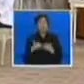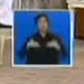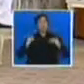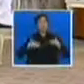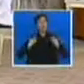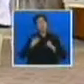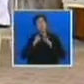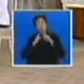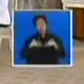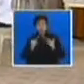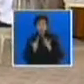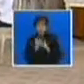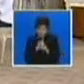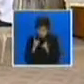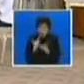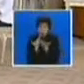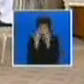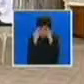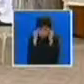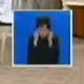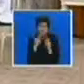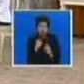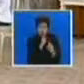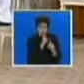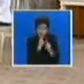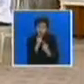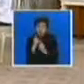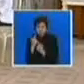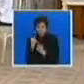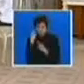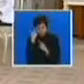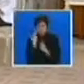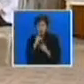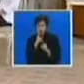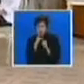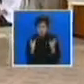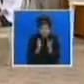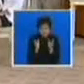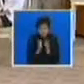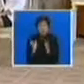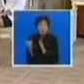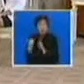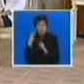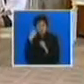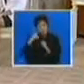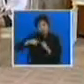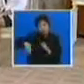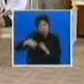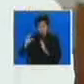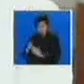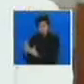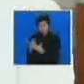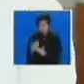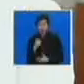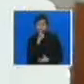ราะฉะนั้นเนี่ยอาจจะรบกวนท่านนายกอาจจะตอบแต่ละคำถามแบบกระชับกระชับนะคะเพราะว่าคำถามท้ายๆนี่คนทางบ้านฝากมา